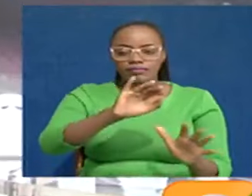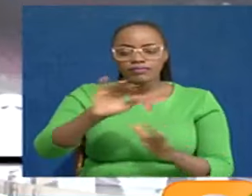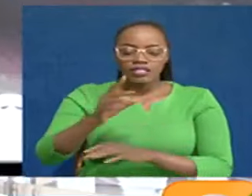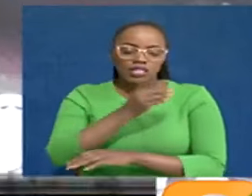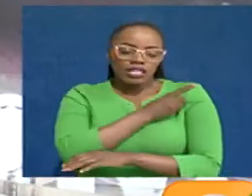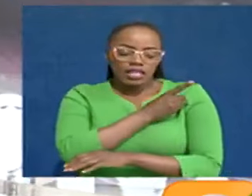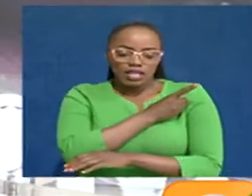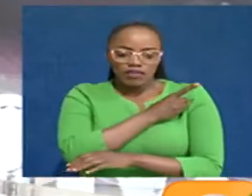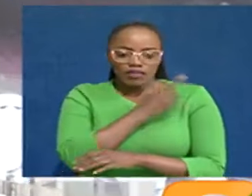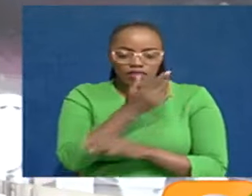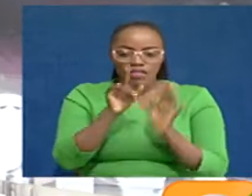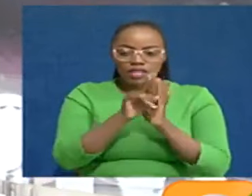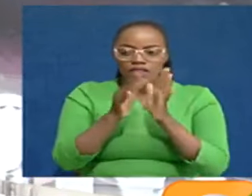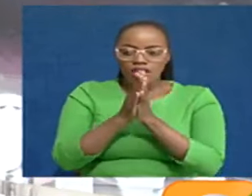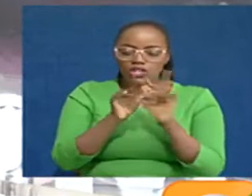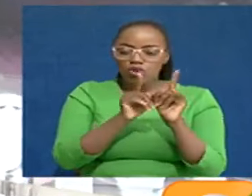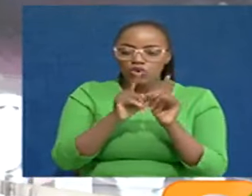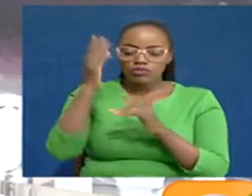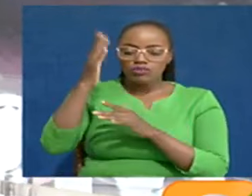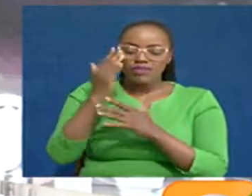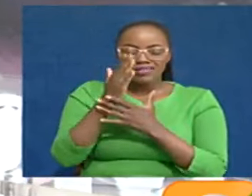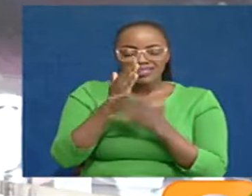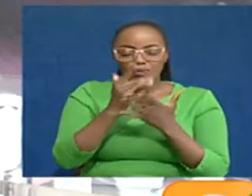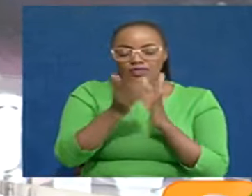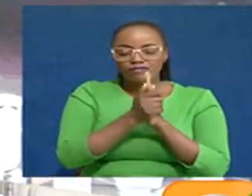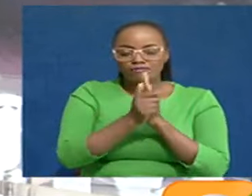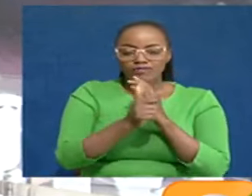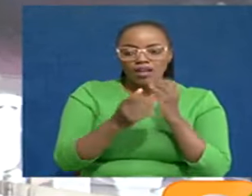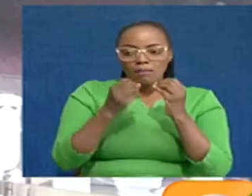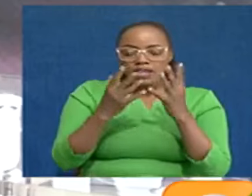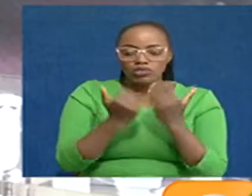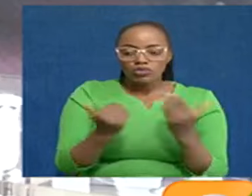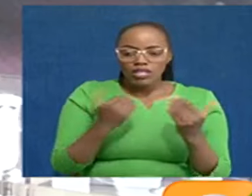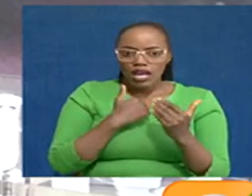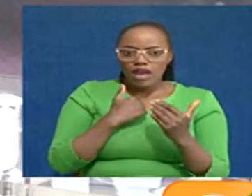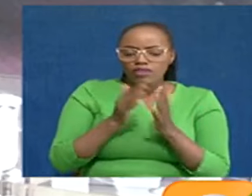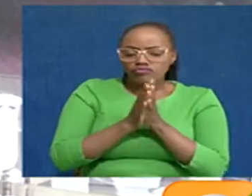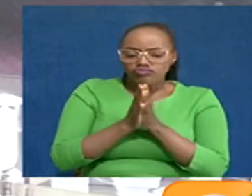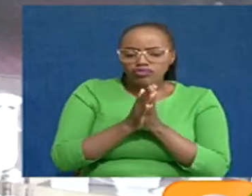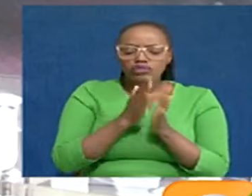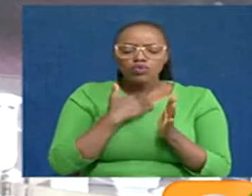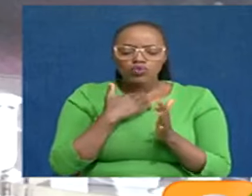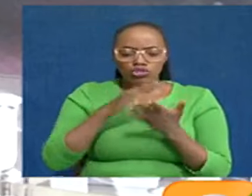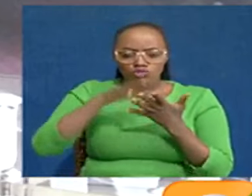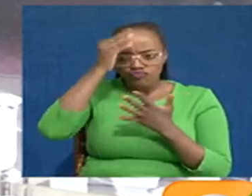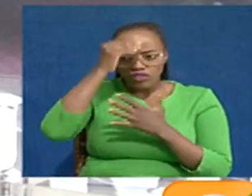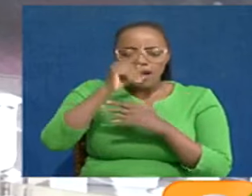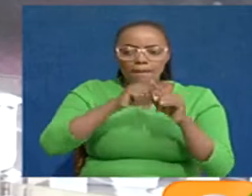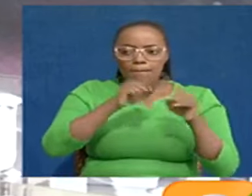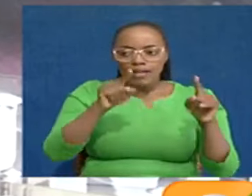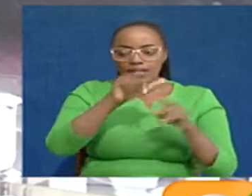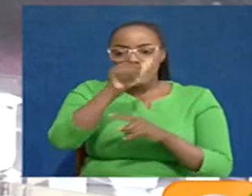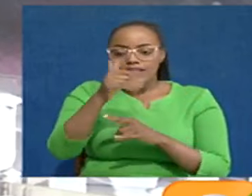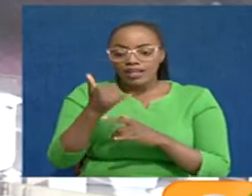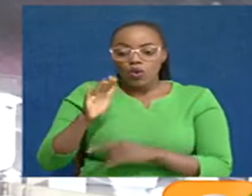Udaktari, wanasheria na uhandisi ni taaluma ambazo watoto wengi wanapoinukia wanakuwa na ari ya kuzifanya. Huku idadi ya